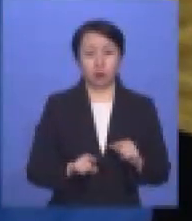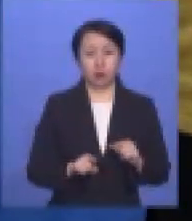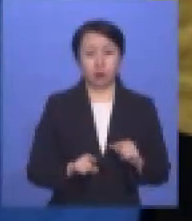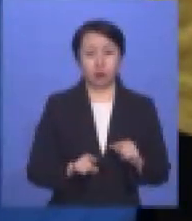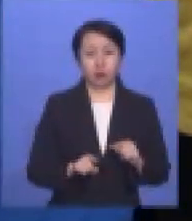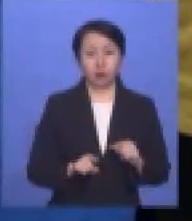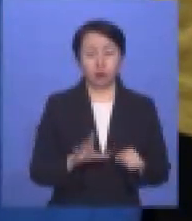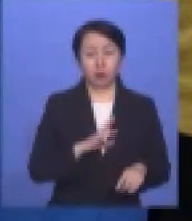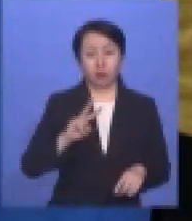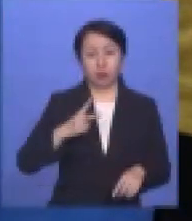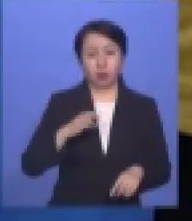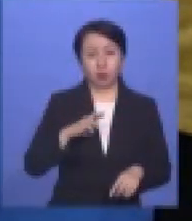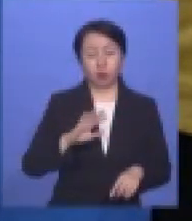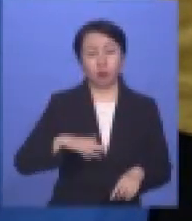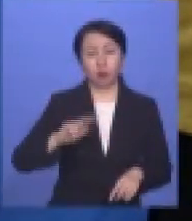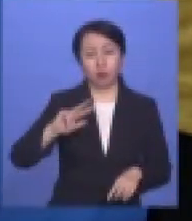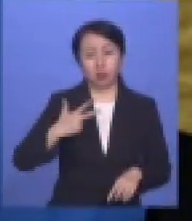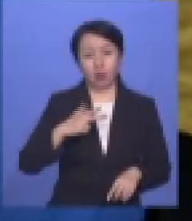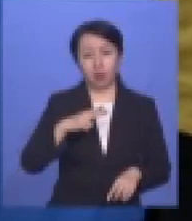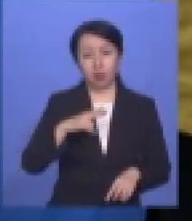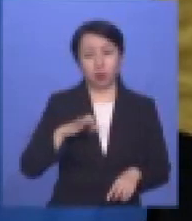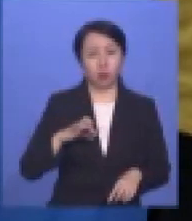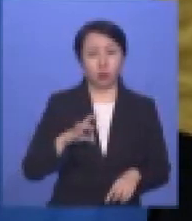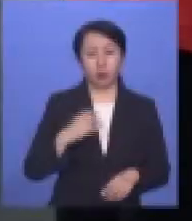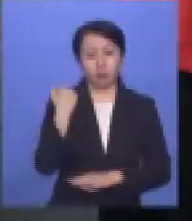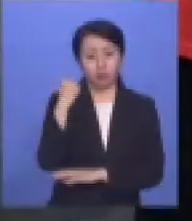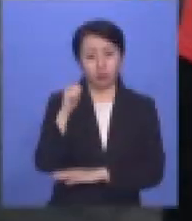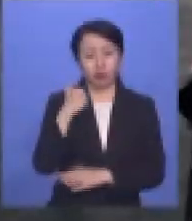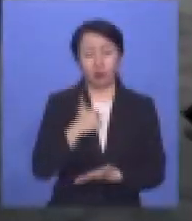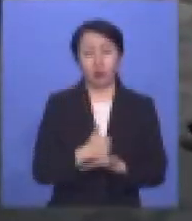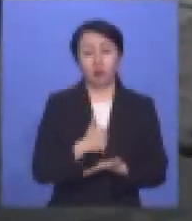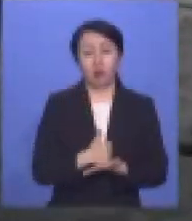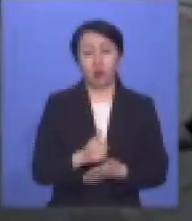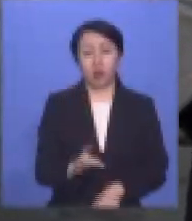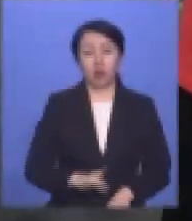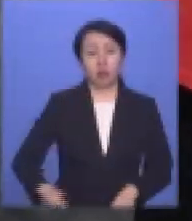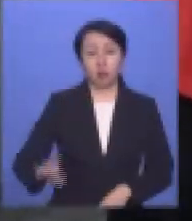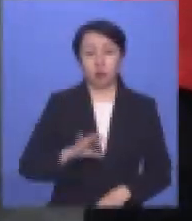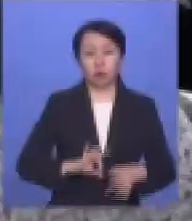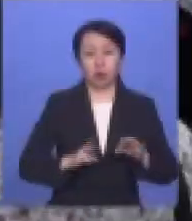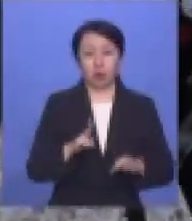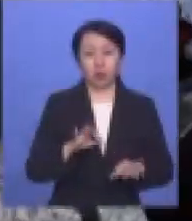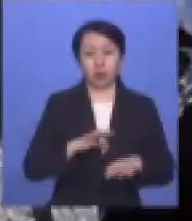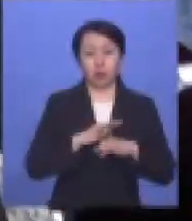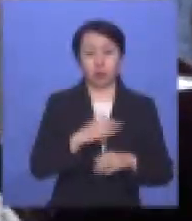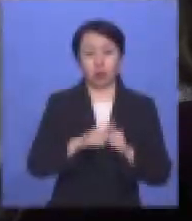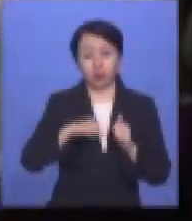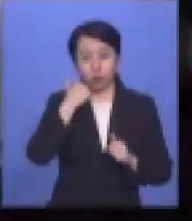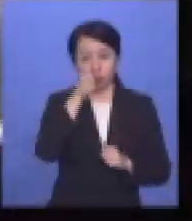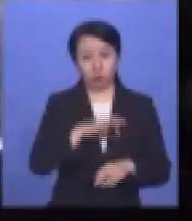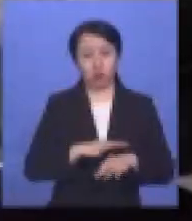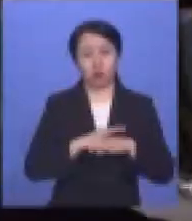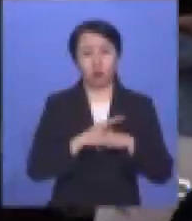на второй тур попала на третий тур и уже выиграла Грант Республиканская Олимпиада и канат проходит ежегодно